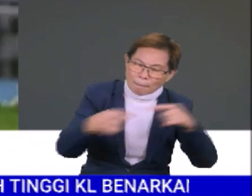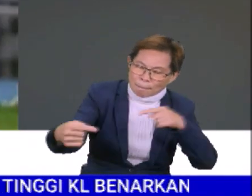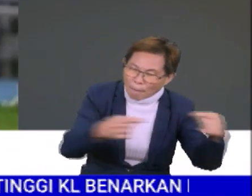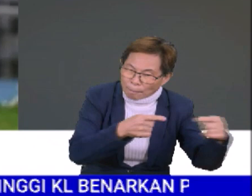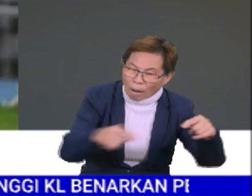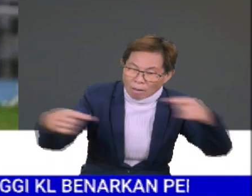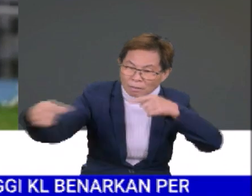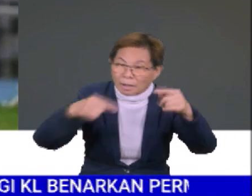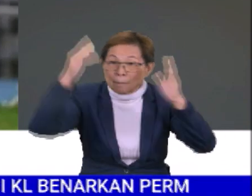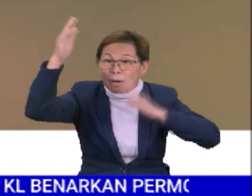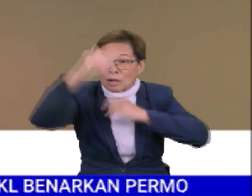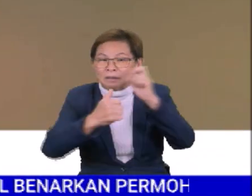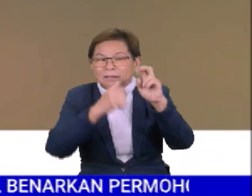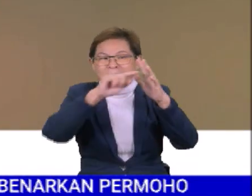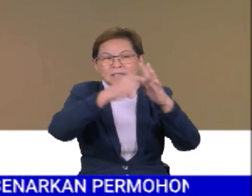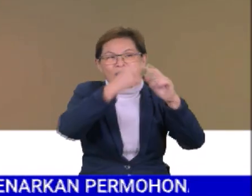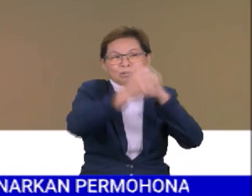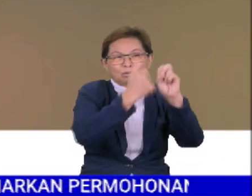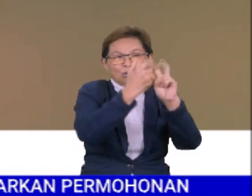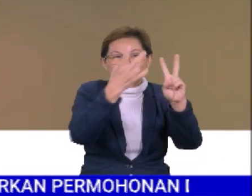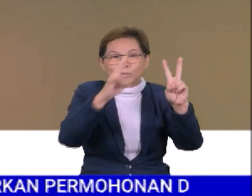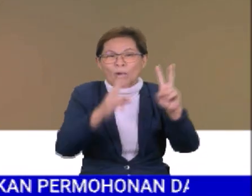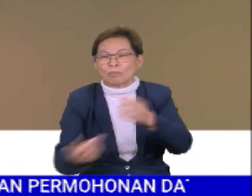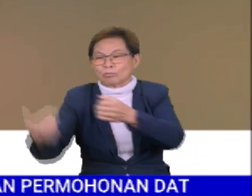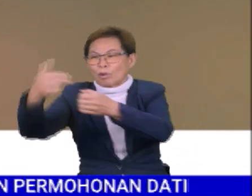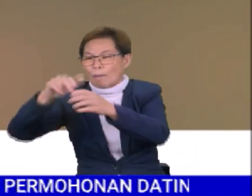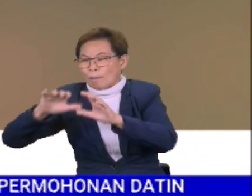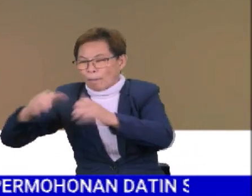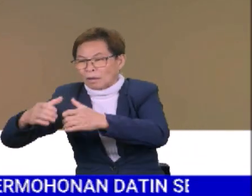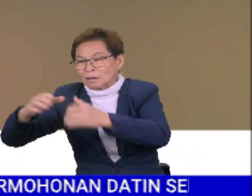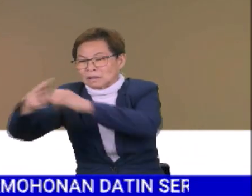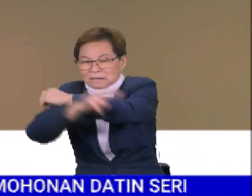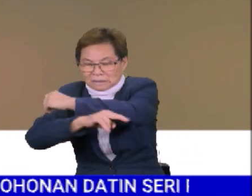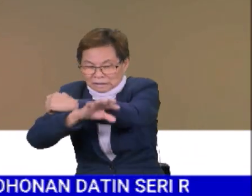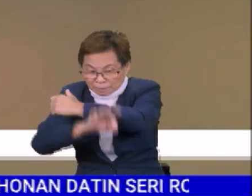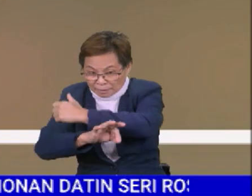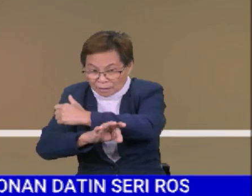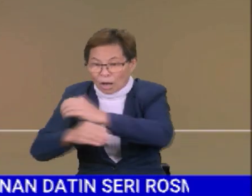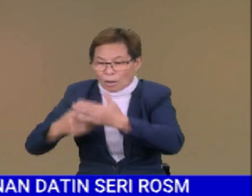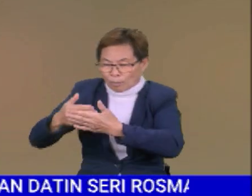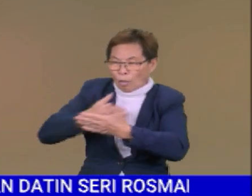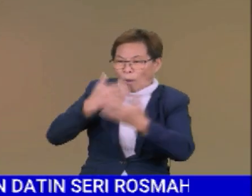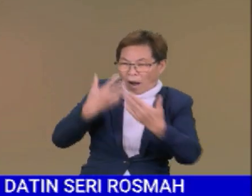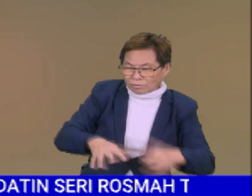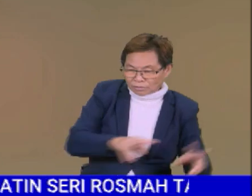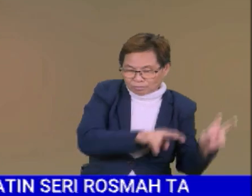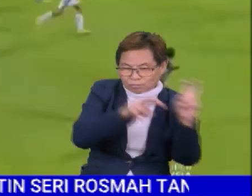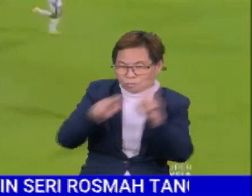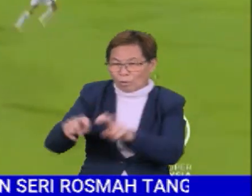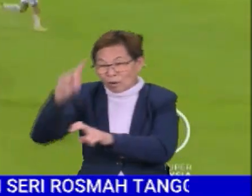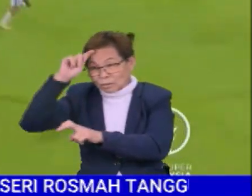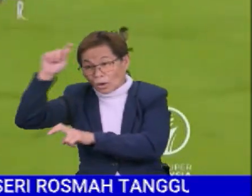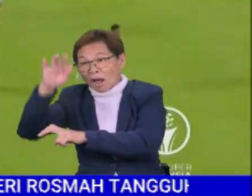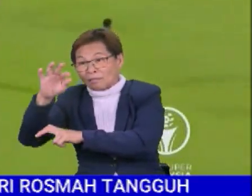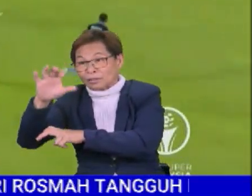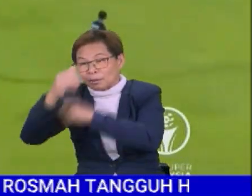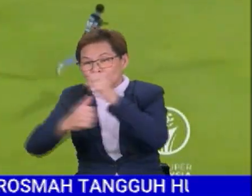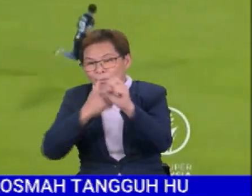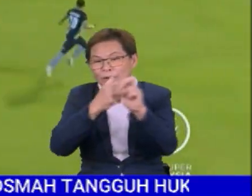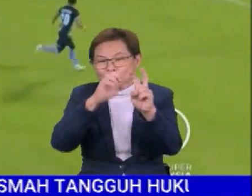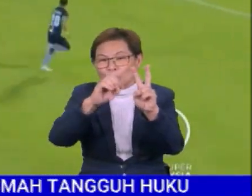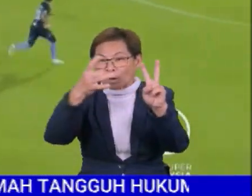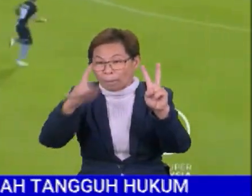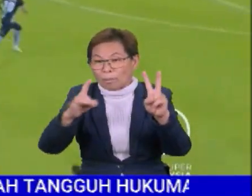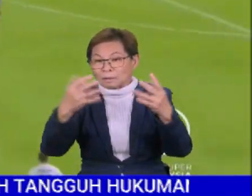Malaysia sejak 2017 apabila menyertai pasukan Negeri 9 sebelum hijrah ke Trenggalek FC pada 2018